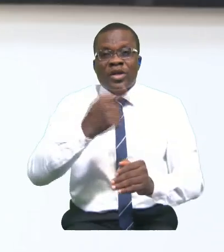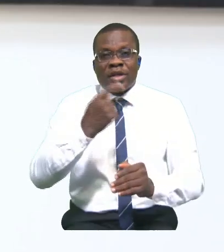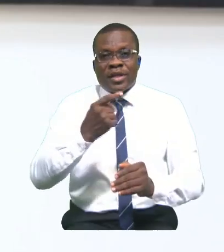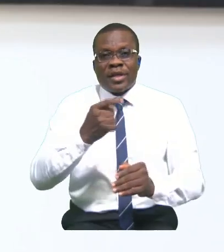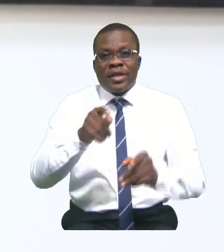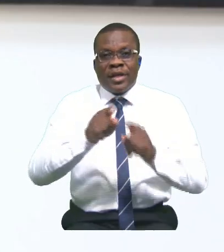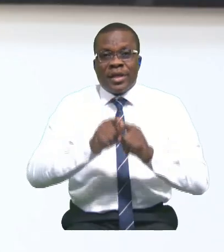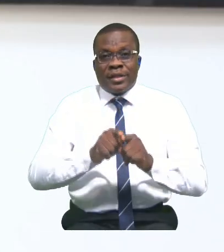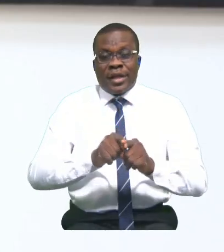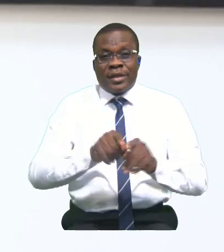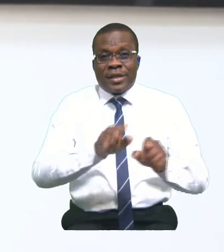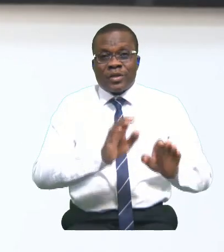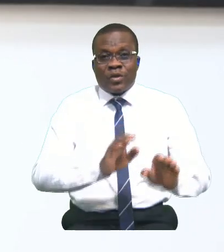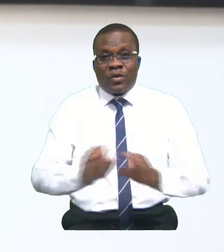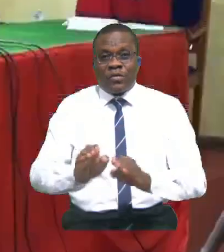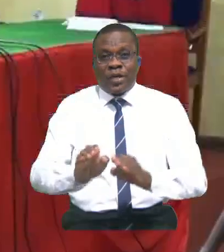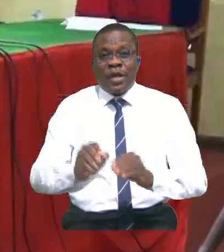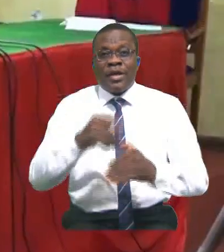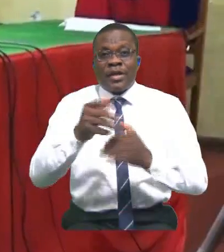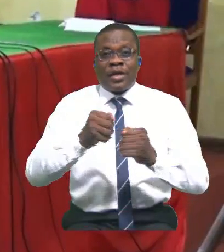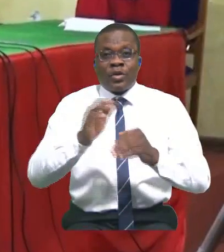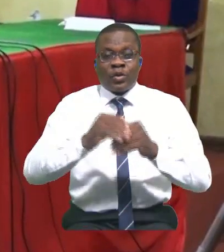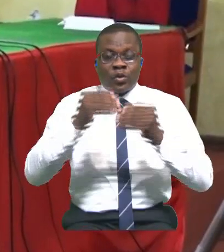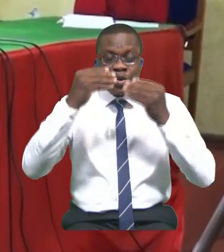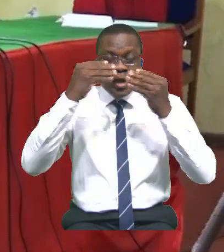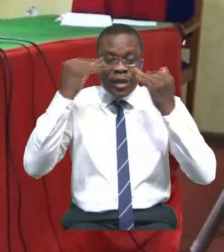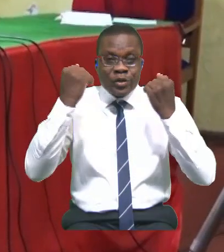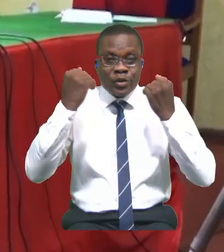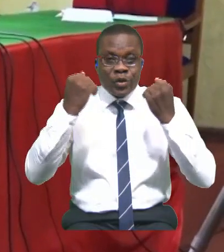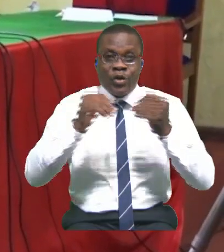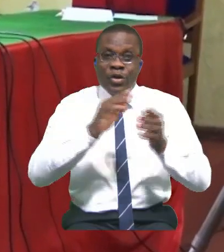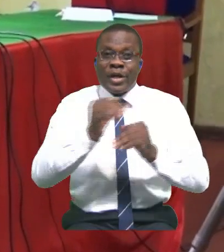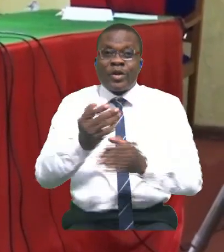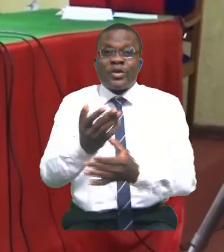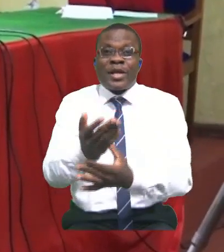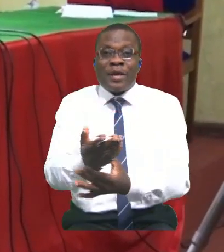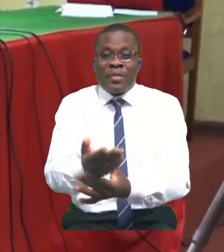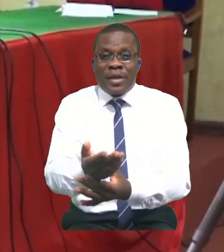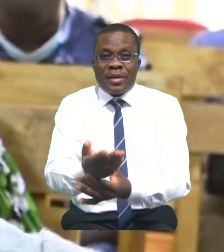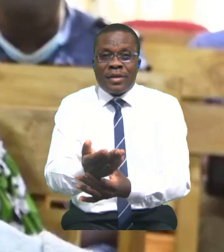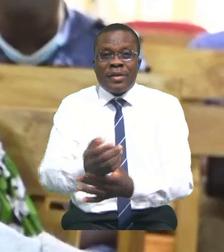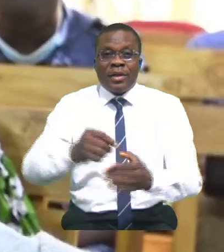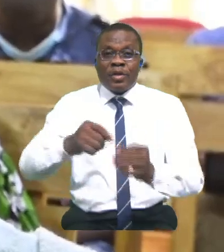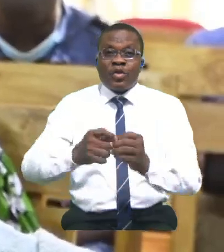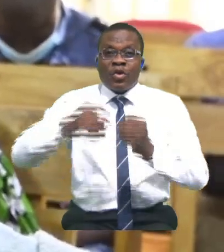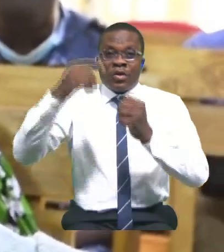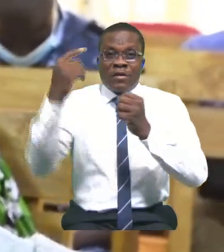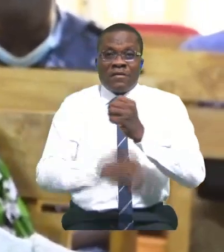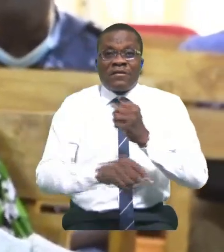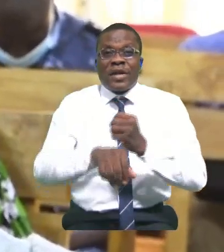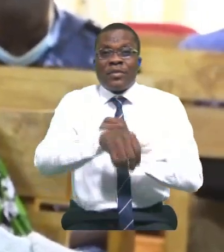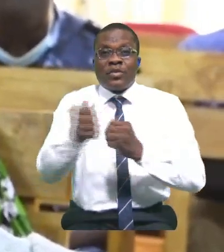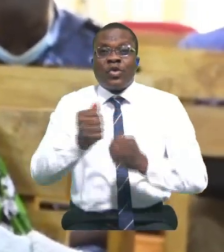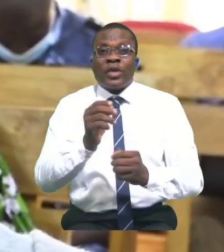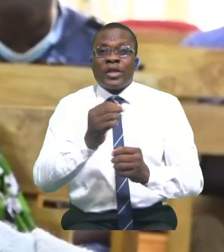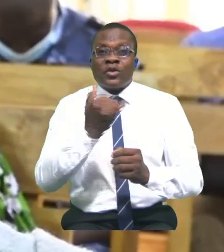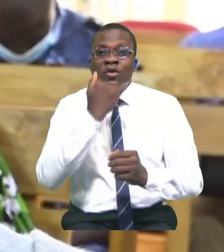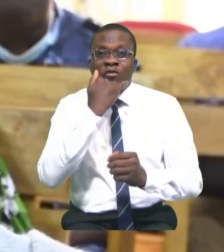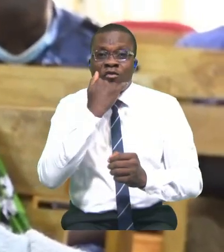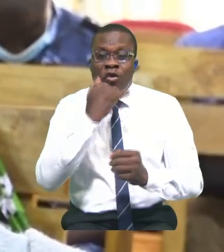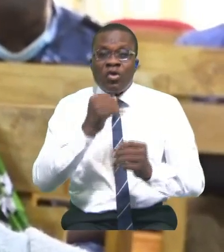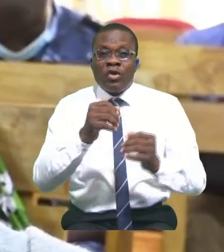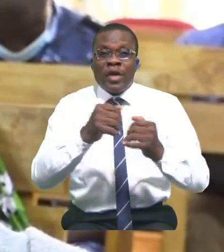Thémis un bandeau sur les yeux et le glève à la main frappe les auteurs des infractions indépendamment de leur